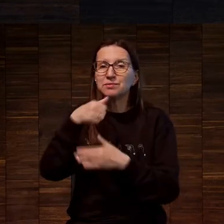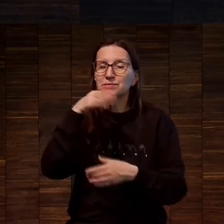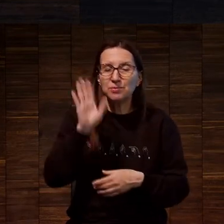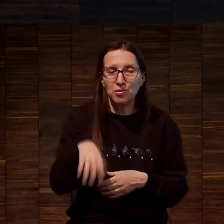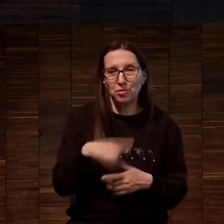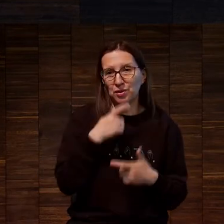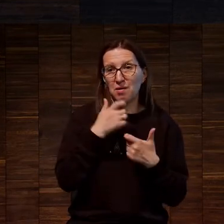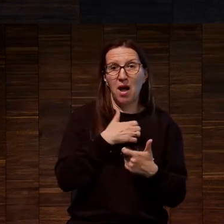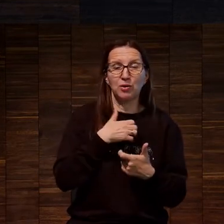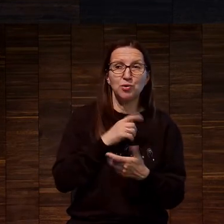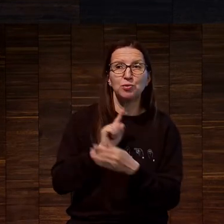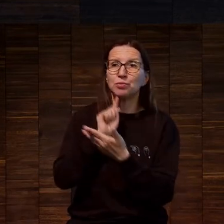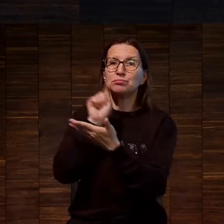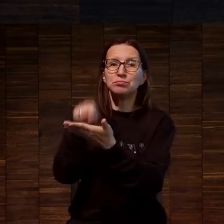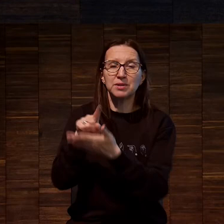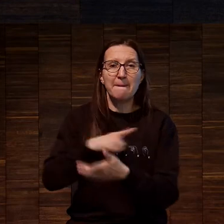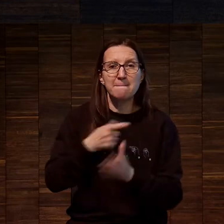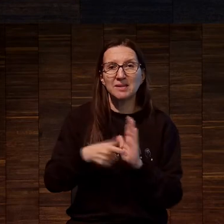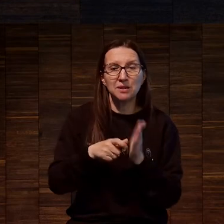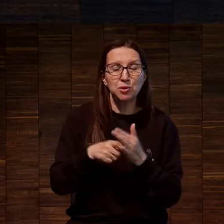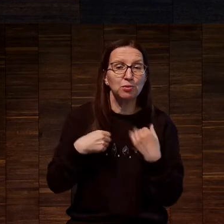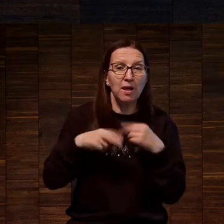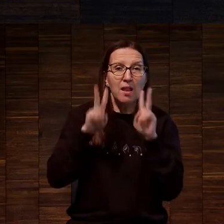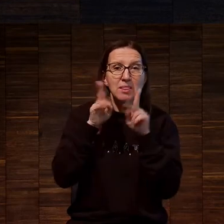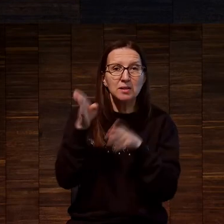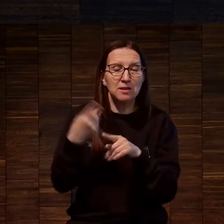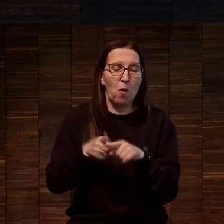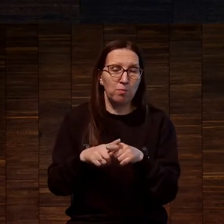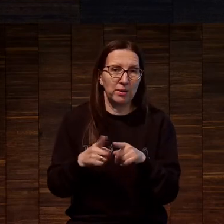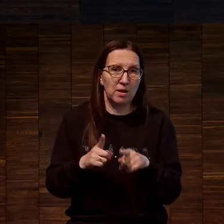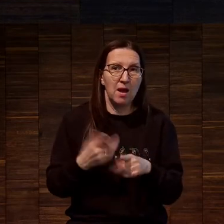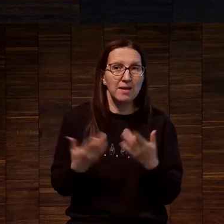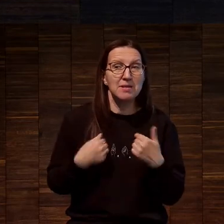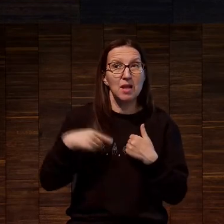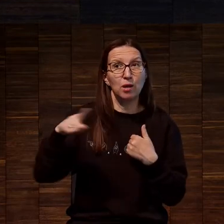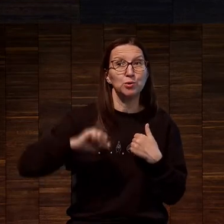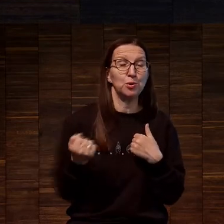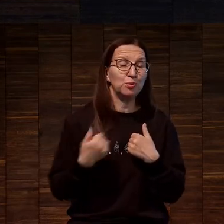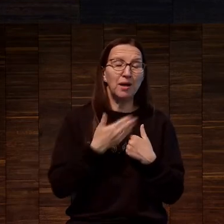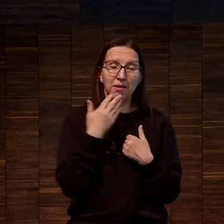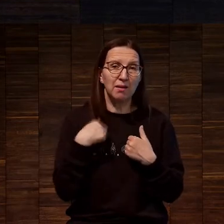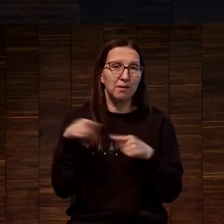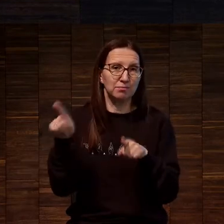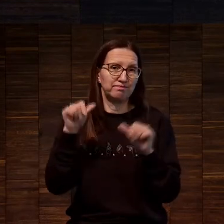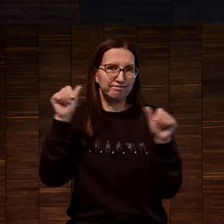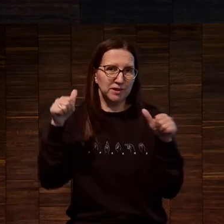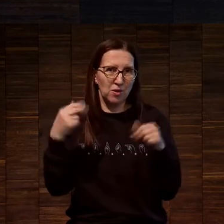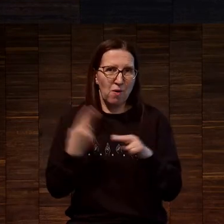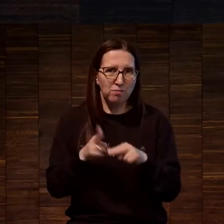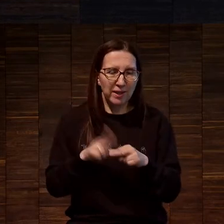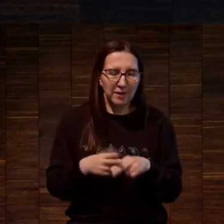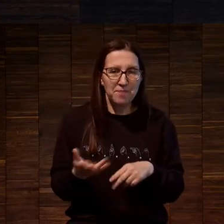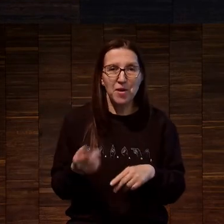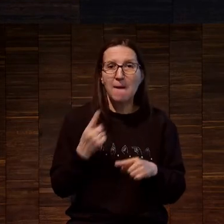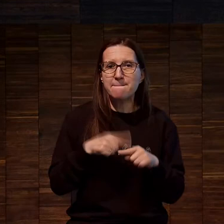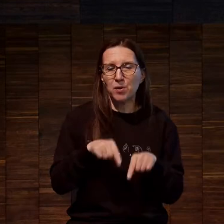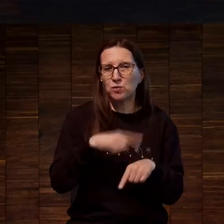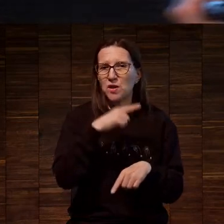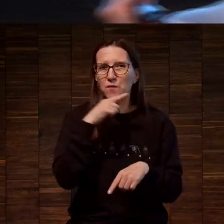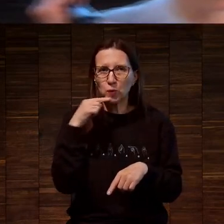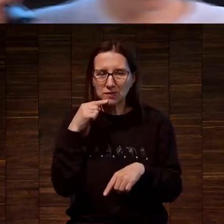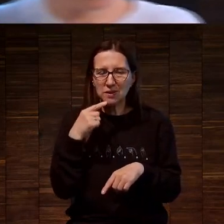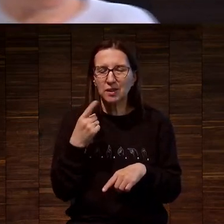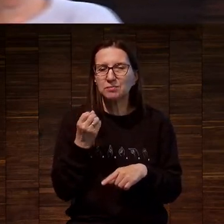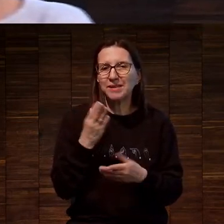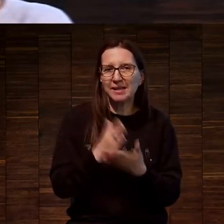так пойти попасть в мастерскую, если ты про нее не знаешь, если это не твои друзья. Кроме того, в российском